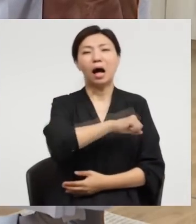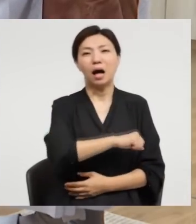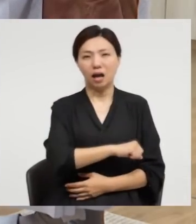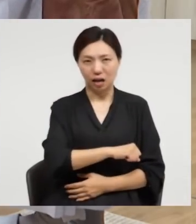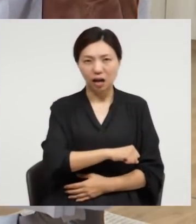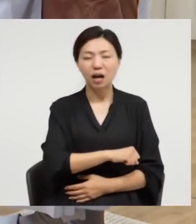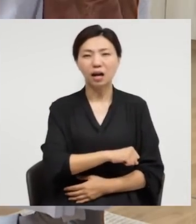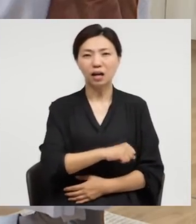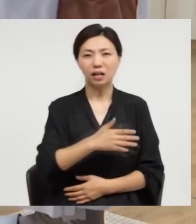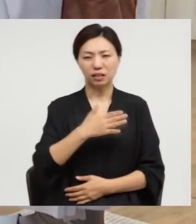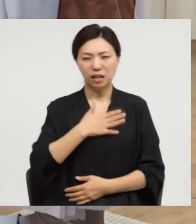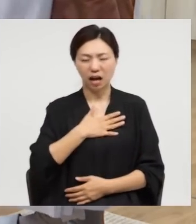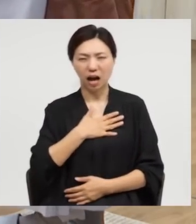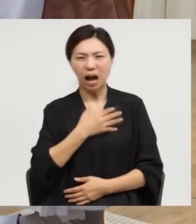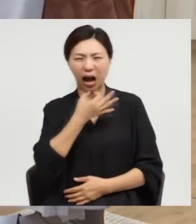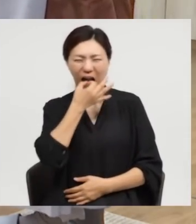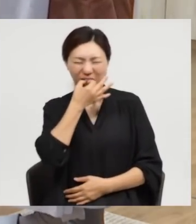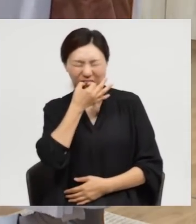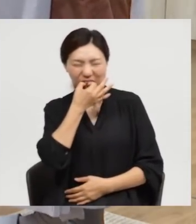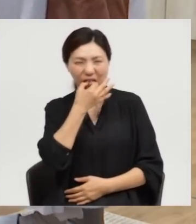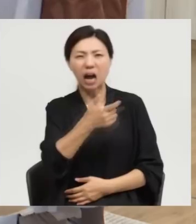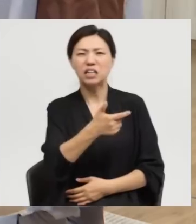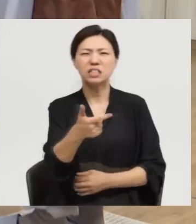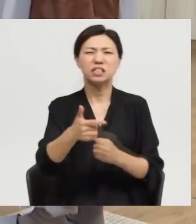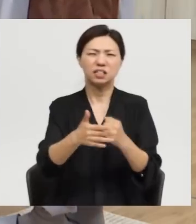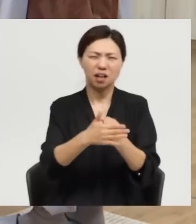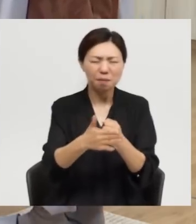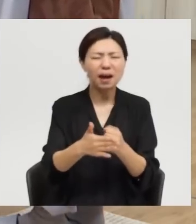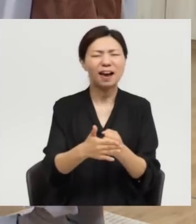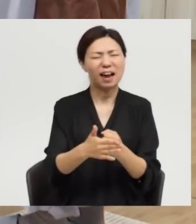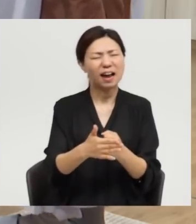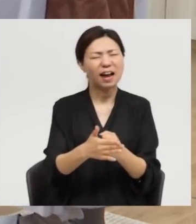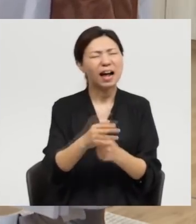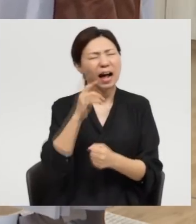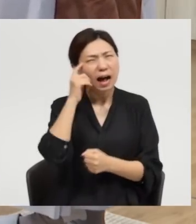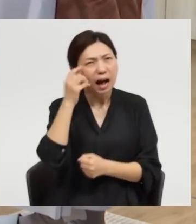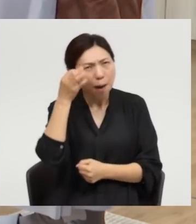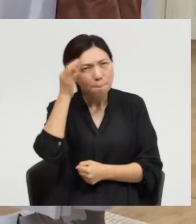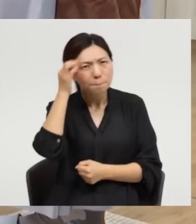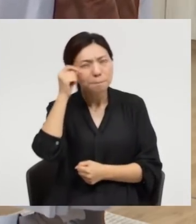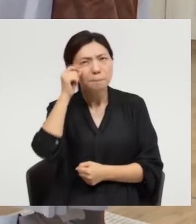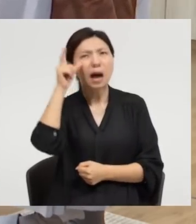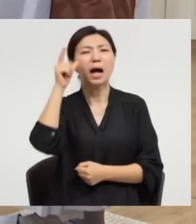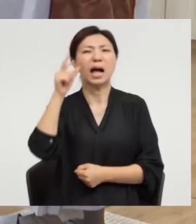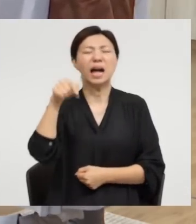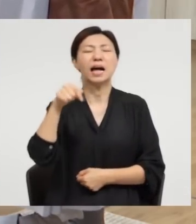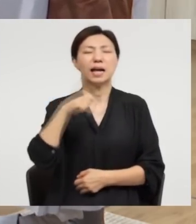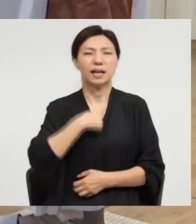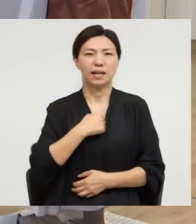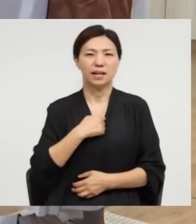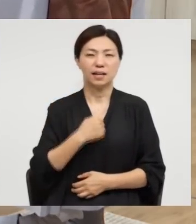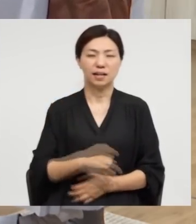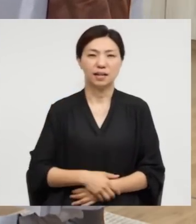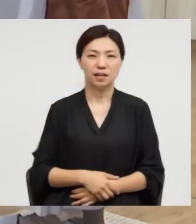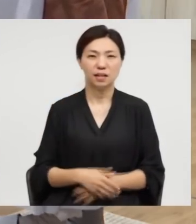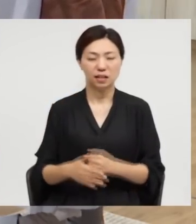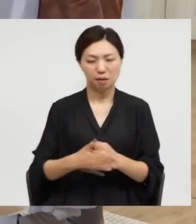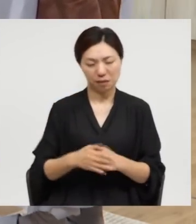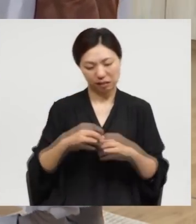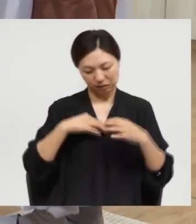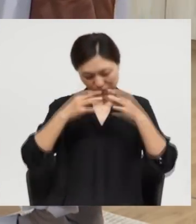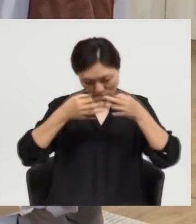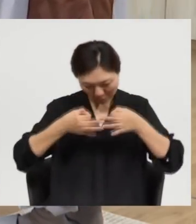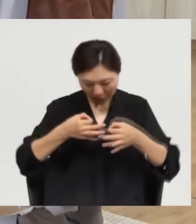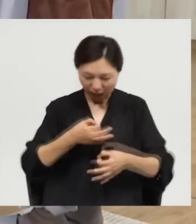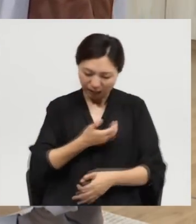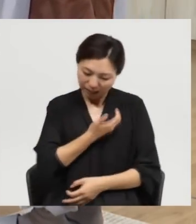퍼뜩 이것이 제가 둘 다 움켜잡으려고 하는 욕심 때문이었구나 하는 생각이